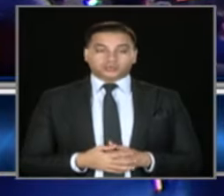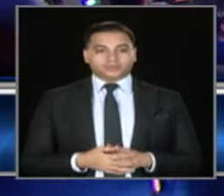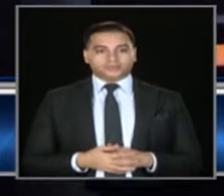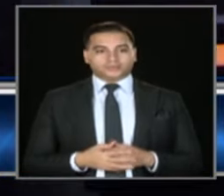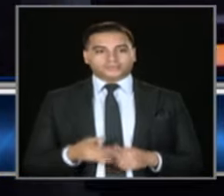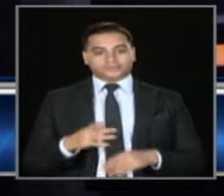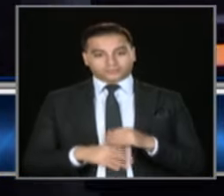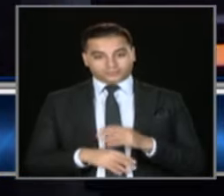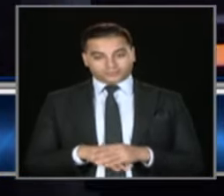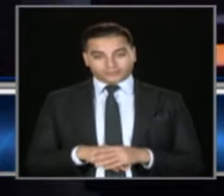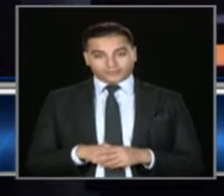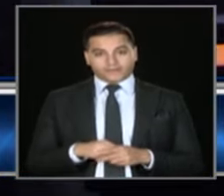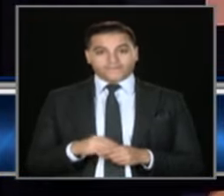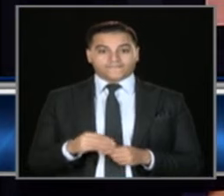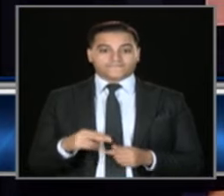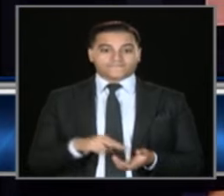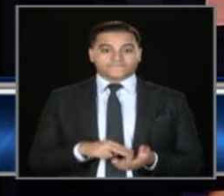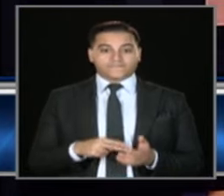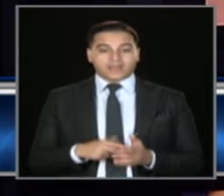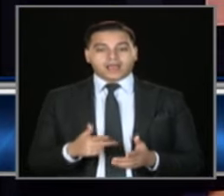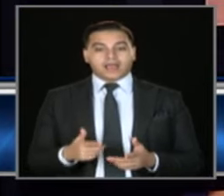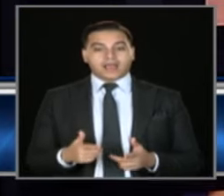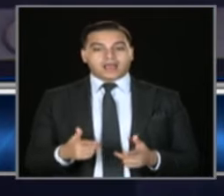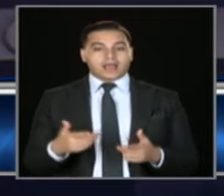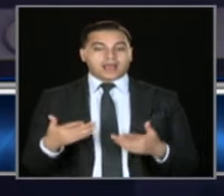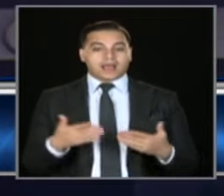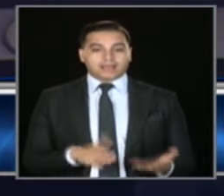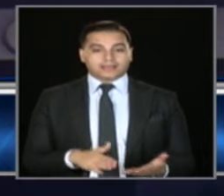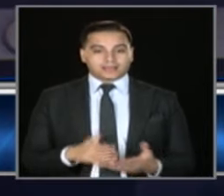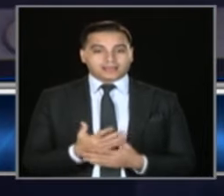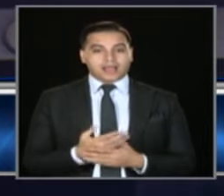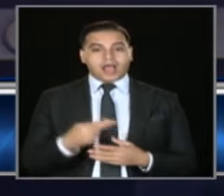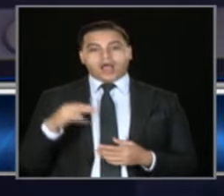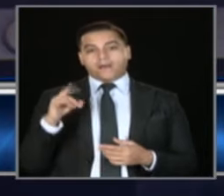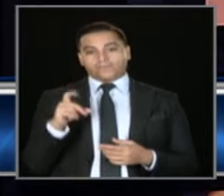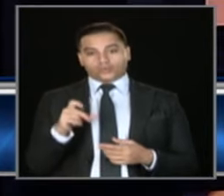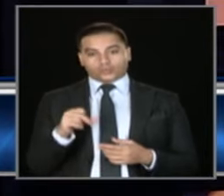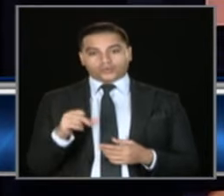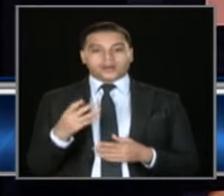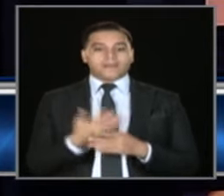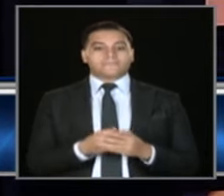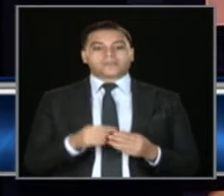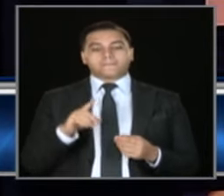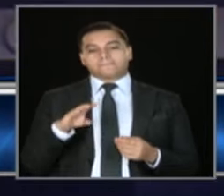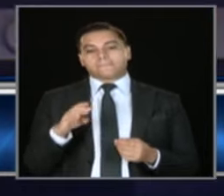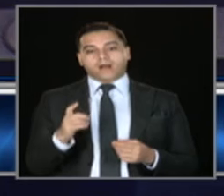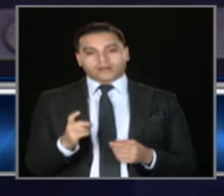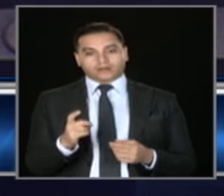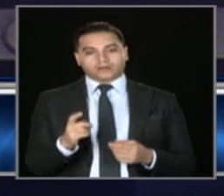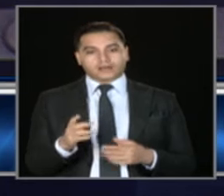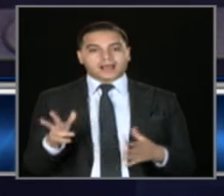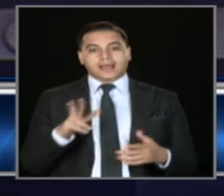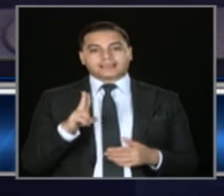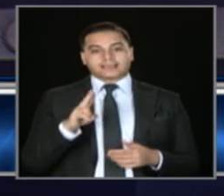واللي كان تم اختياره للقتل عمرو بن بكر التميمي، ده اللي كان مكلف بقتل عمرو